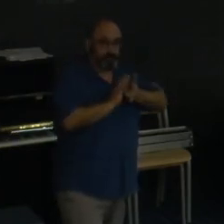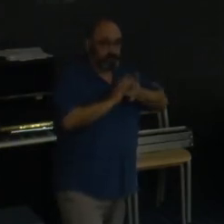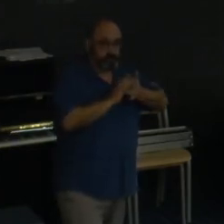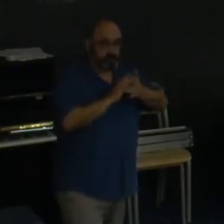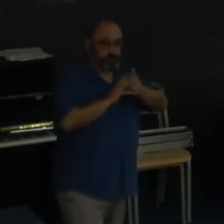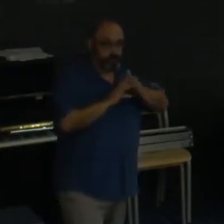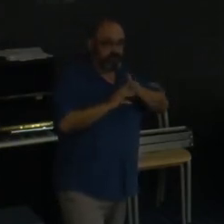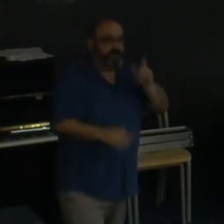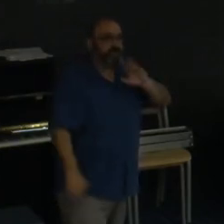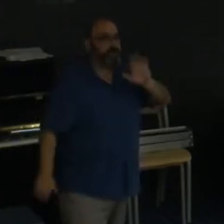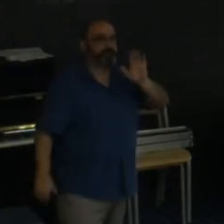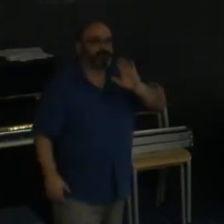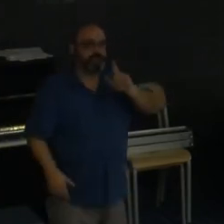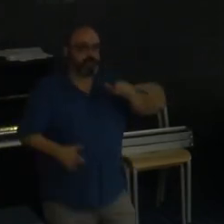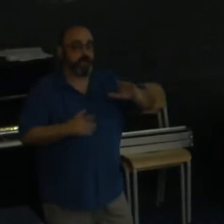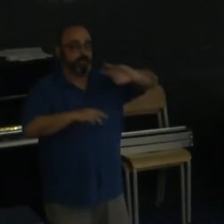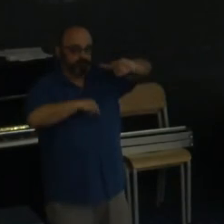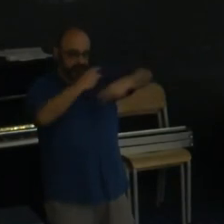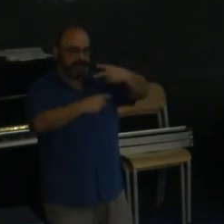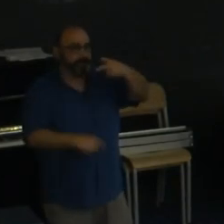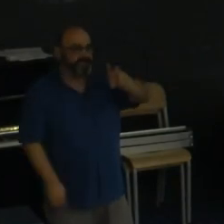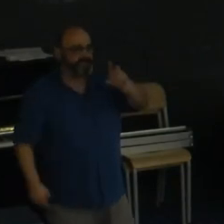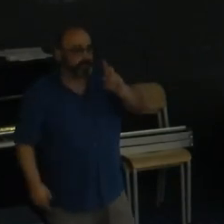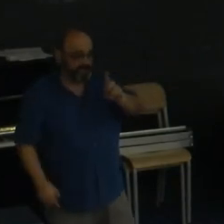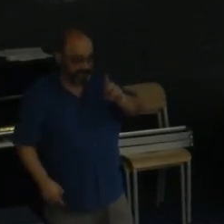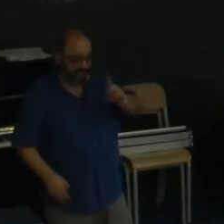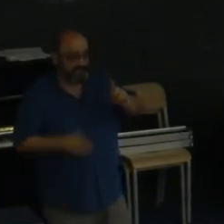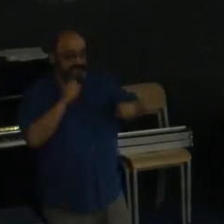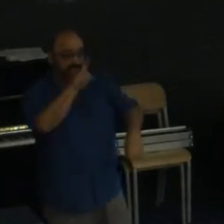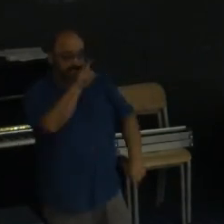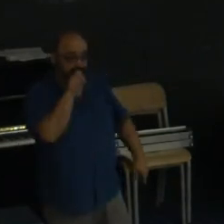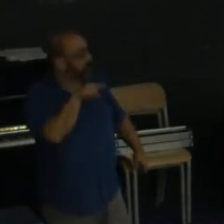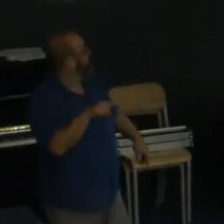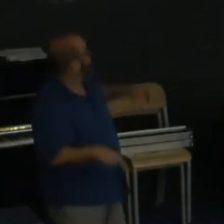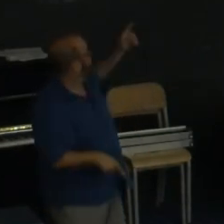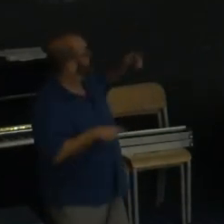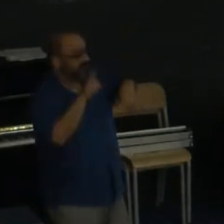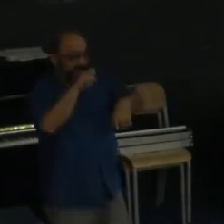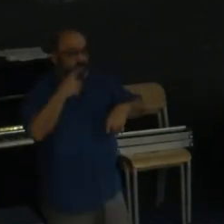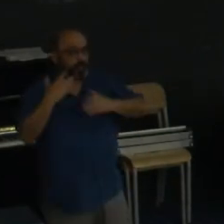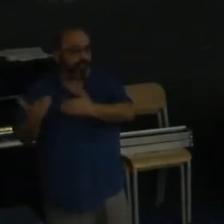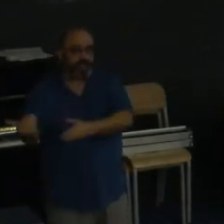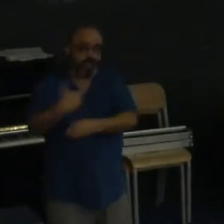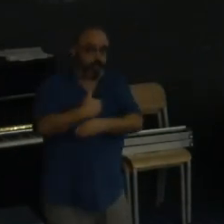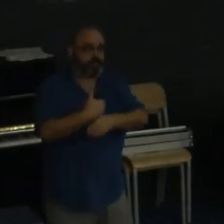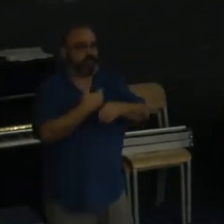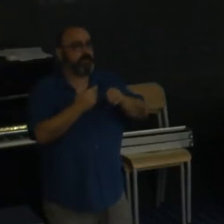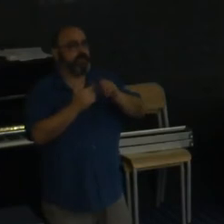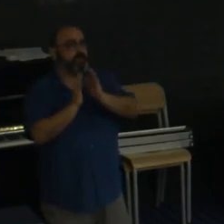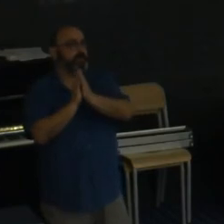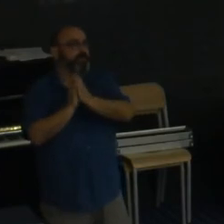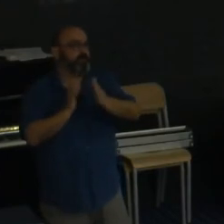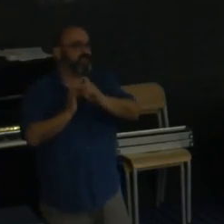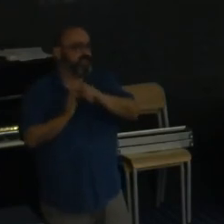Non, quand tu es en mode PDB, en fait, tu es obligé de mettre un point d'exclamation juste devant pour pouvoir, par exemple, importer une librairie ou pour pouvoir